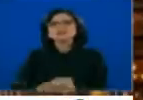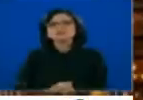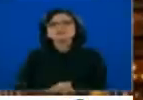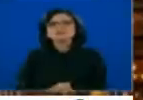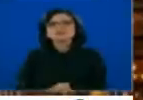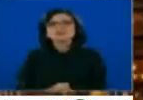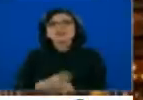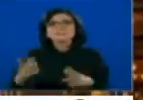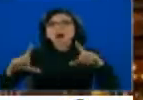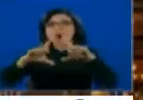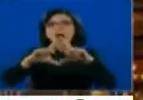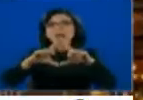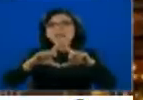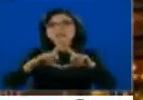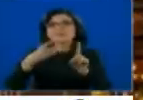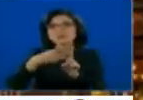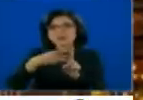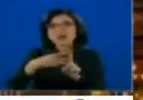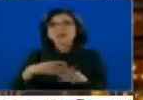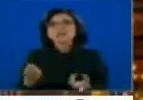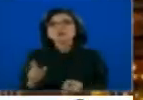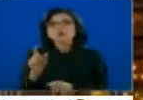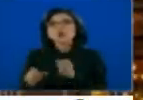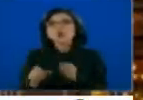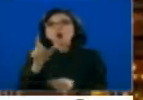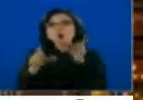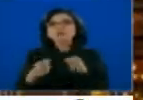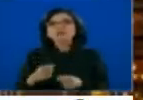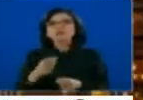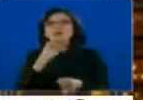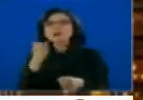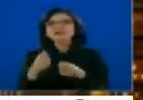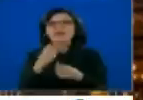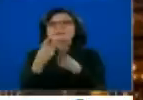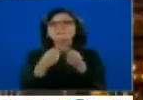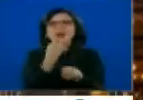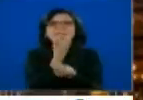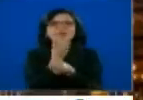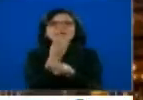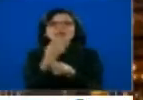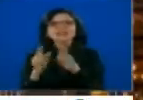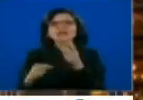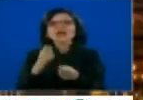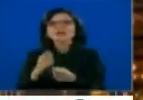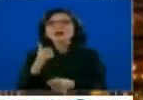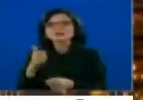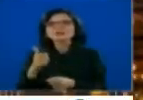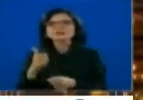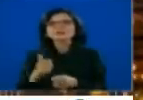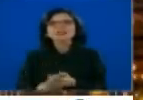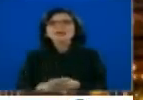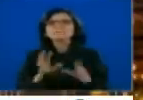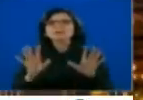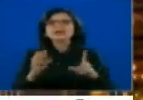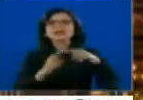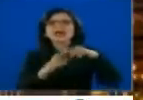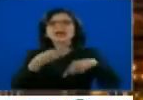Anis adalah seorang yang pandai berkata-kata tentunya dengan teori dan lain sebagainya tetapi saya sampai dengan